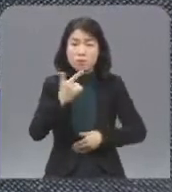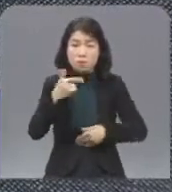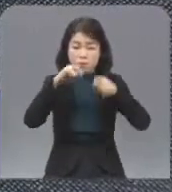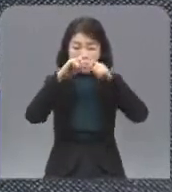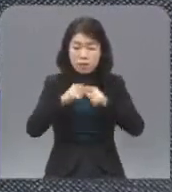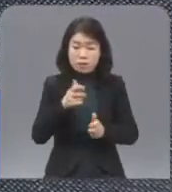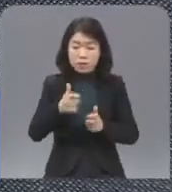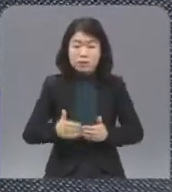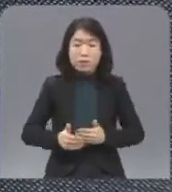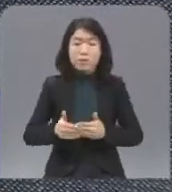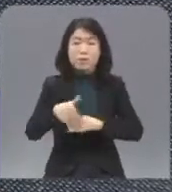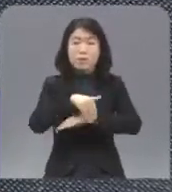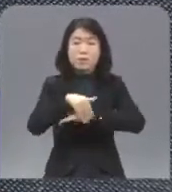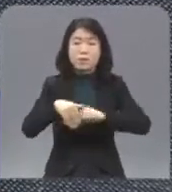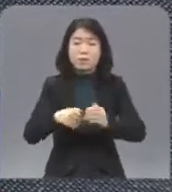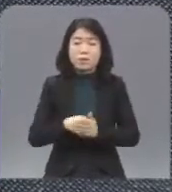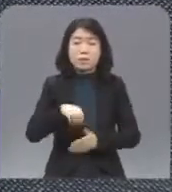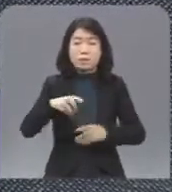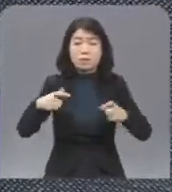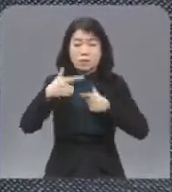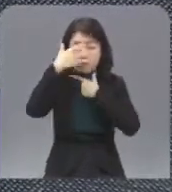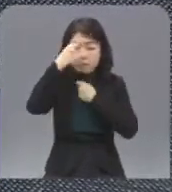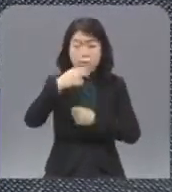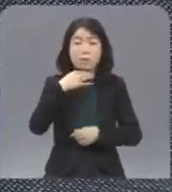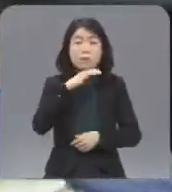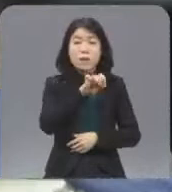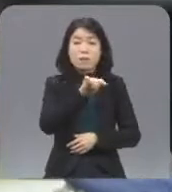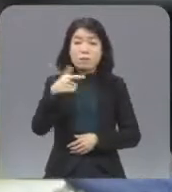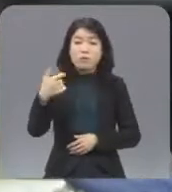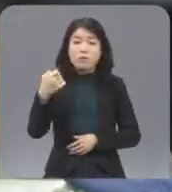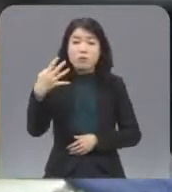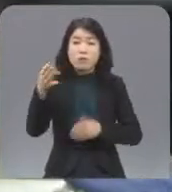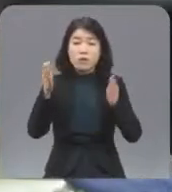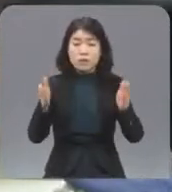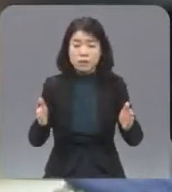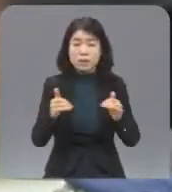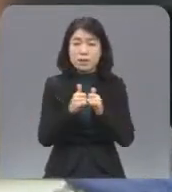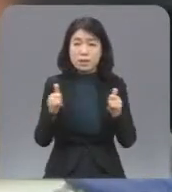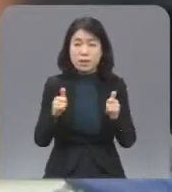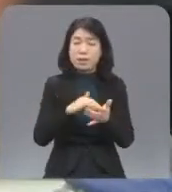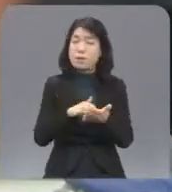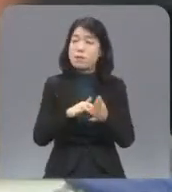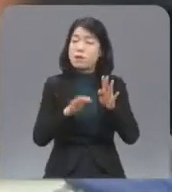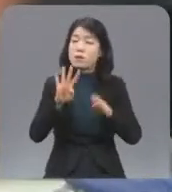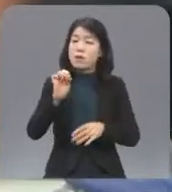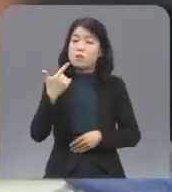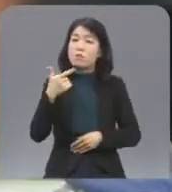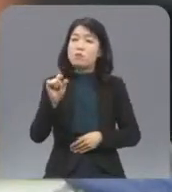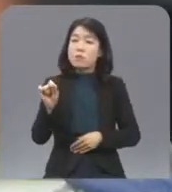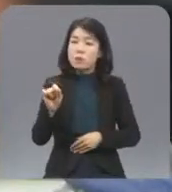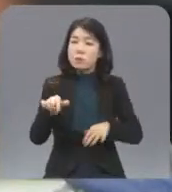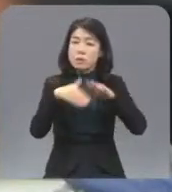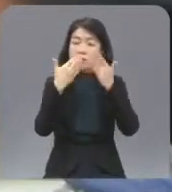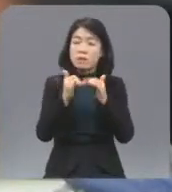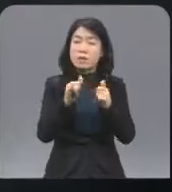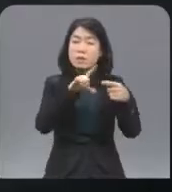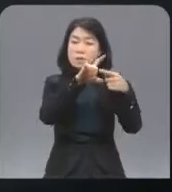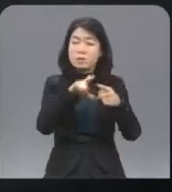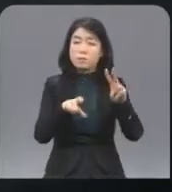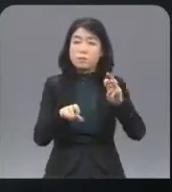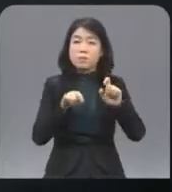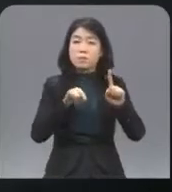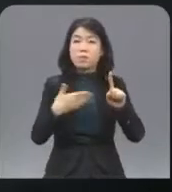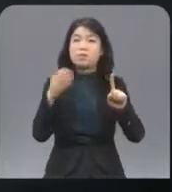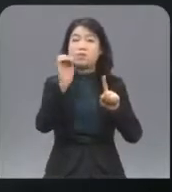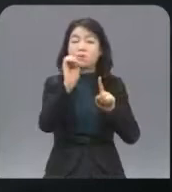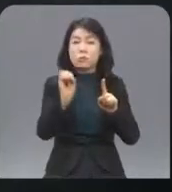진행될 예정입니다 광주 지역의 만사 15세에서 64세 사이의 장년층은 40 6만여 명으로 전체 인구의 31.9%